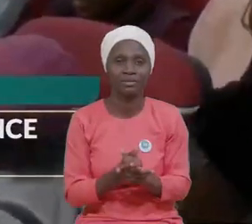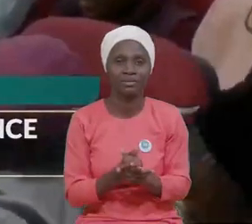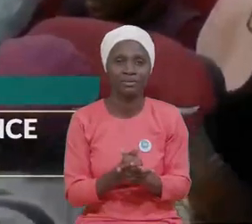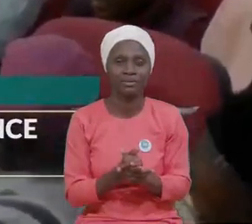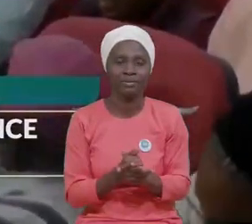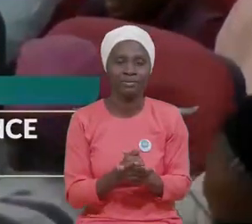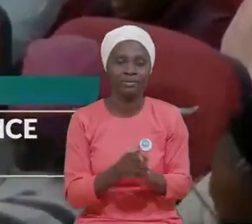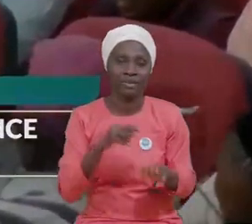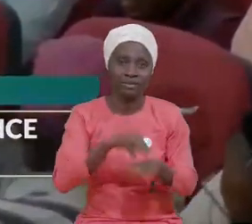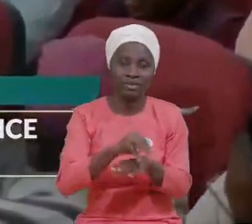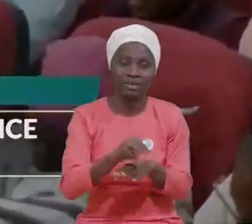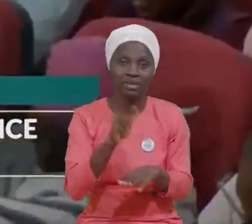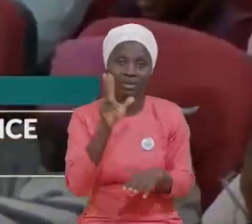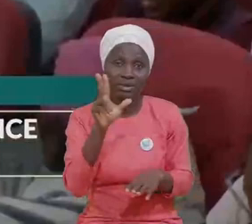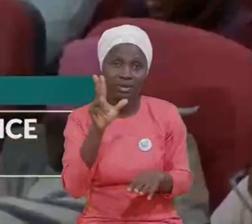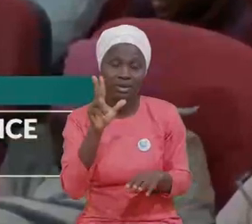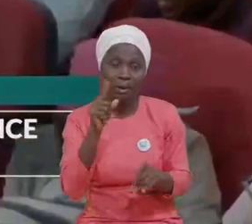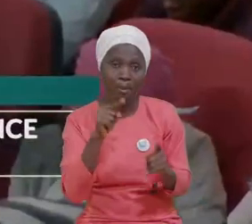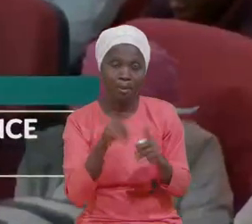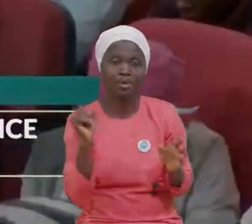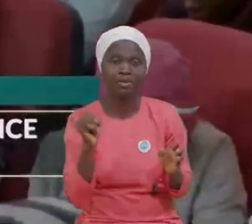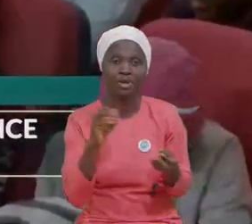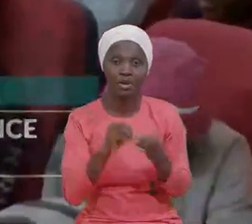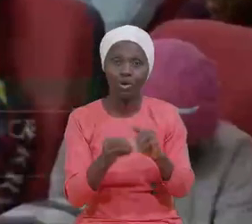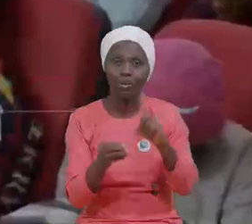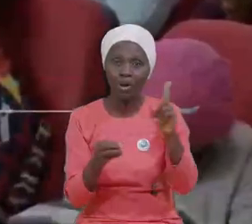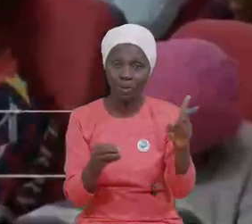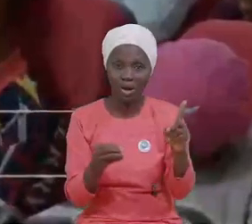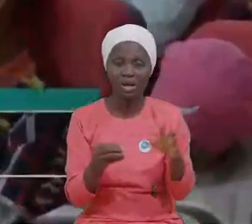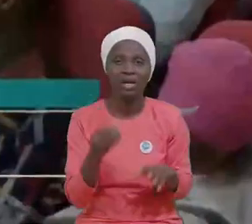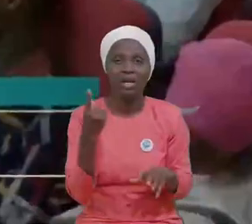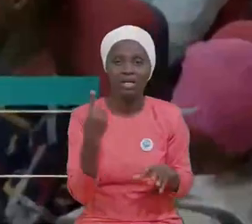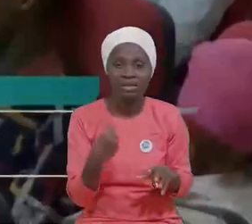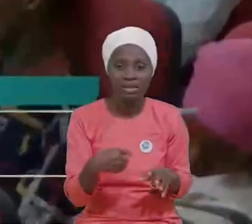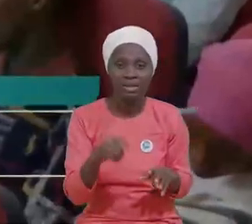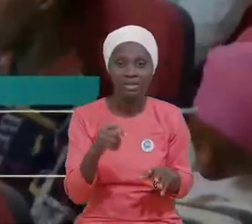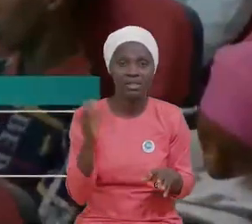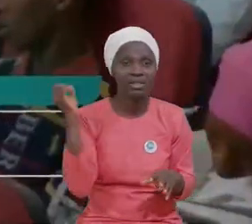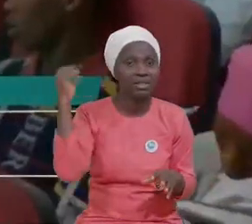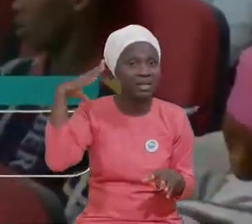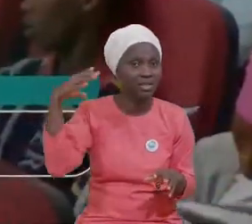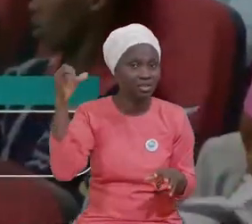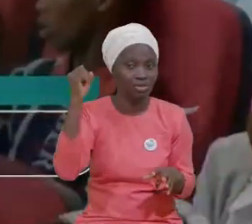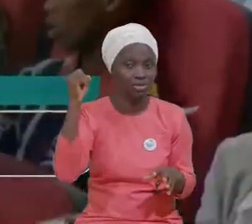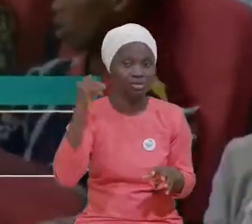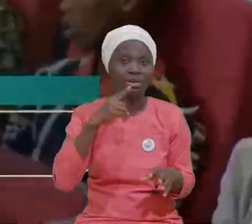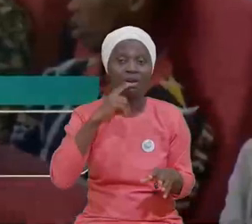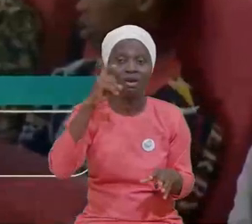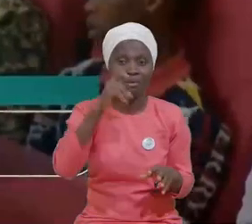divisé en trois parties. Premièrement, le commandement gracieux avec